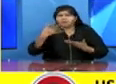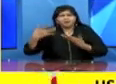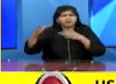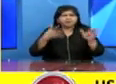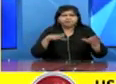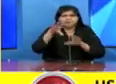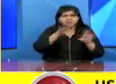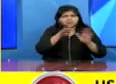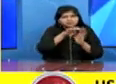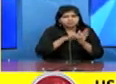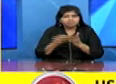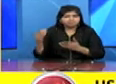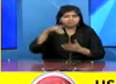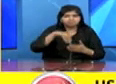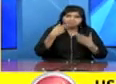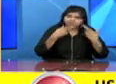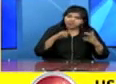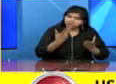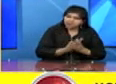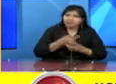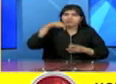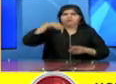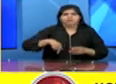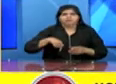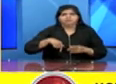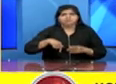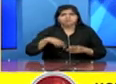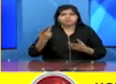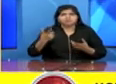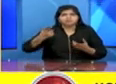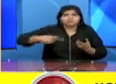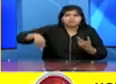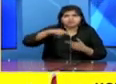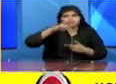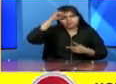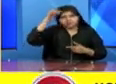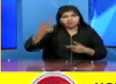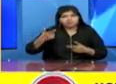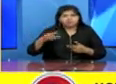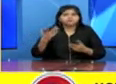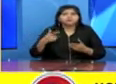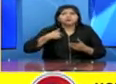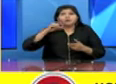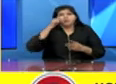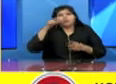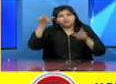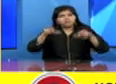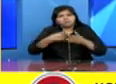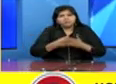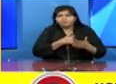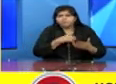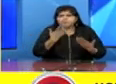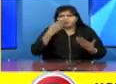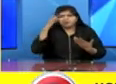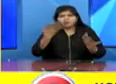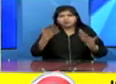को लेकर के आता हूँ। लेकिन आज देश और दुनिया के मन में सिर्फ और सिर्फ एक ही बात